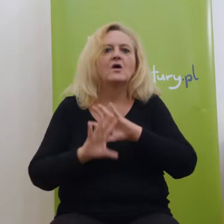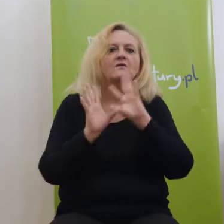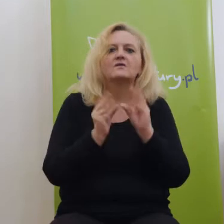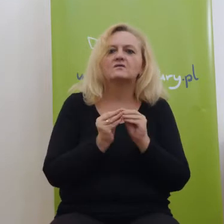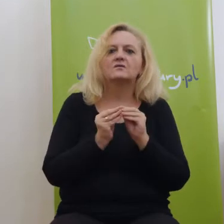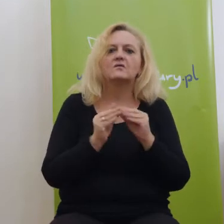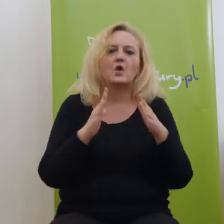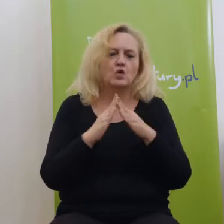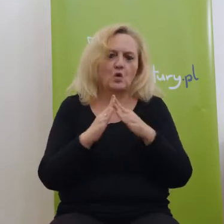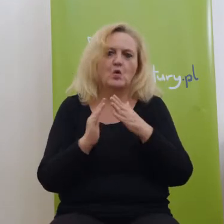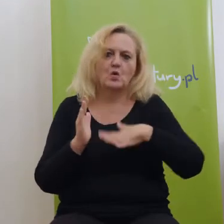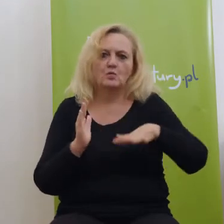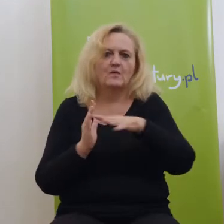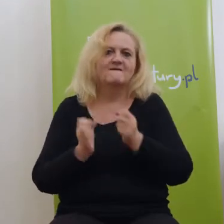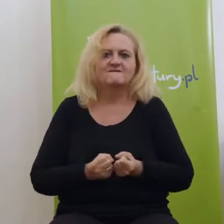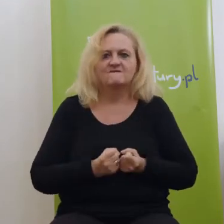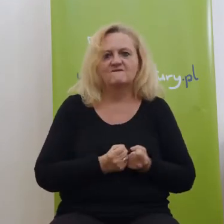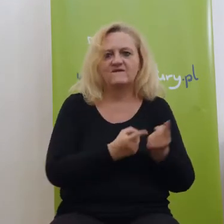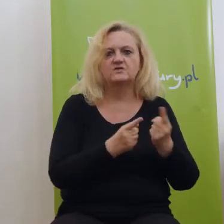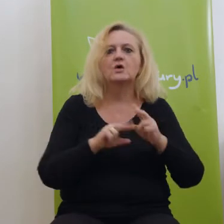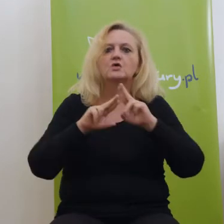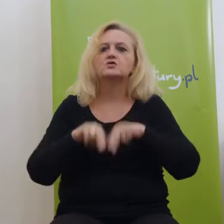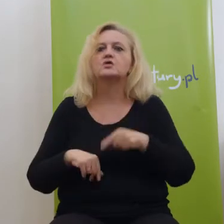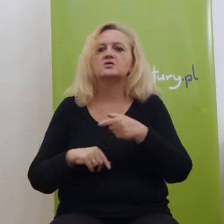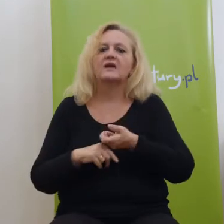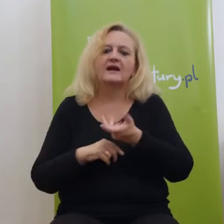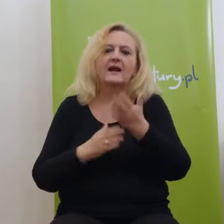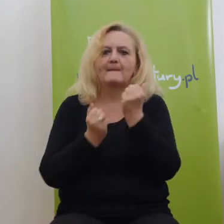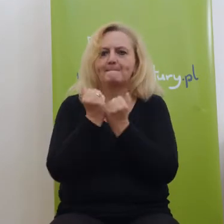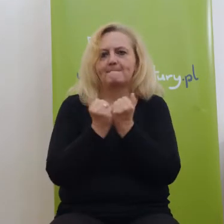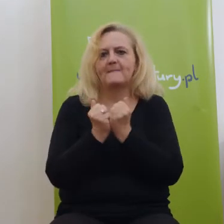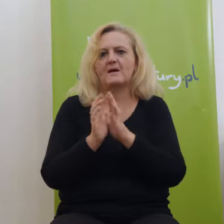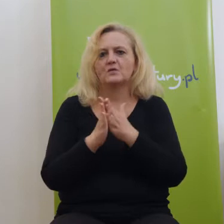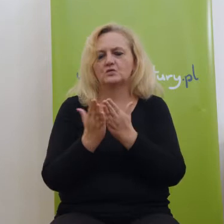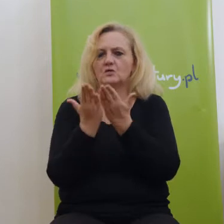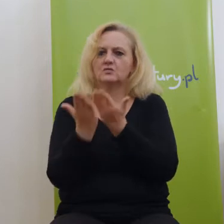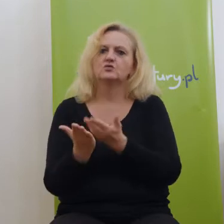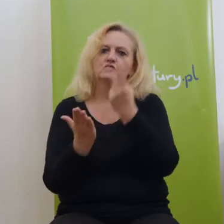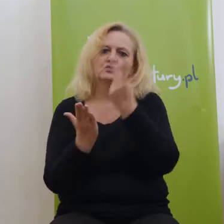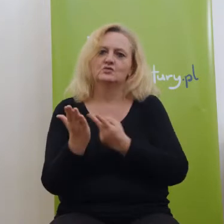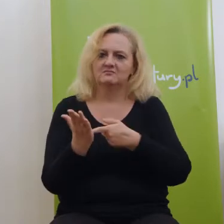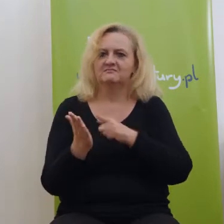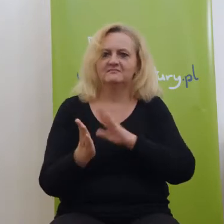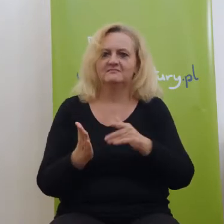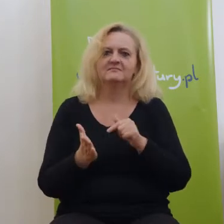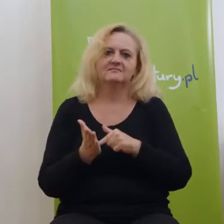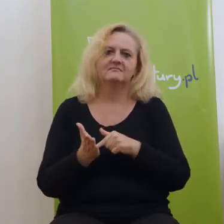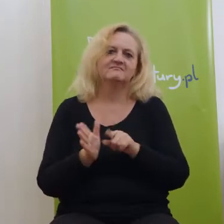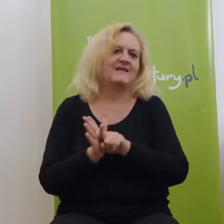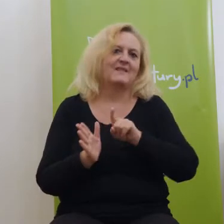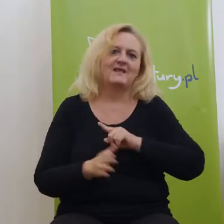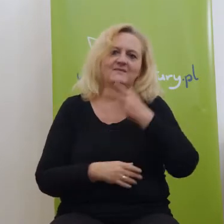wszystko w domu wyrzucić i zostawić tylko tych kilka kartek z książki, którą się przeczytało, to jest zupełnie nie dla